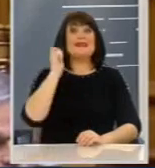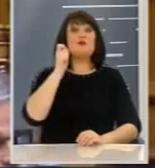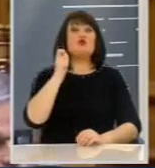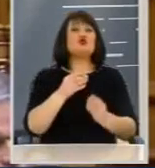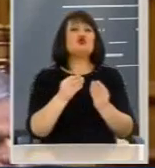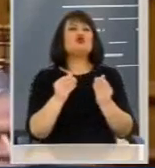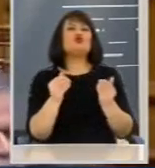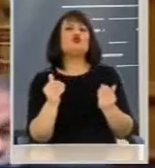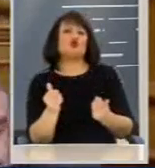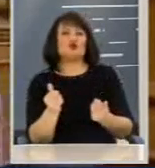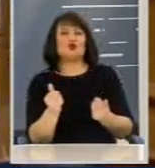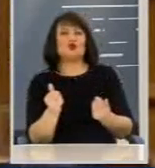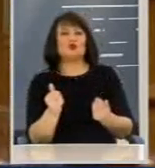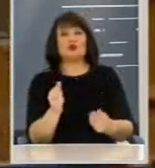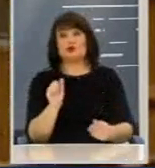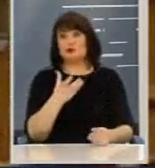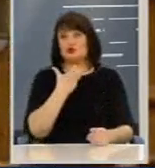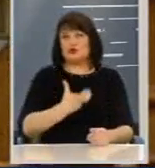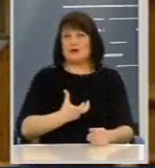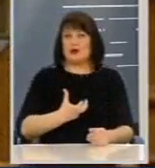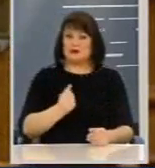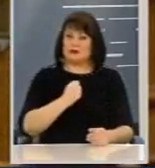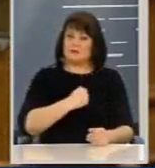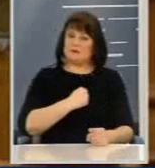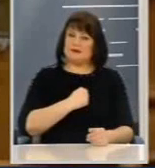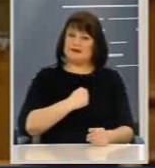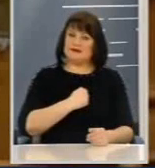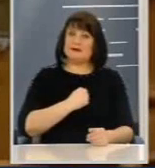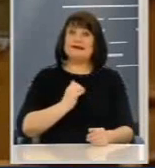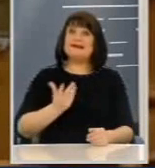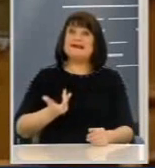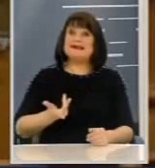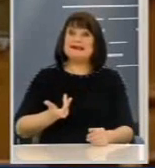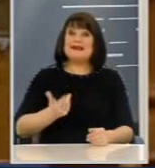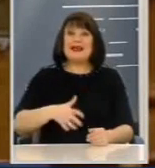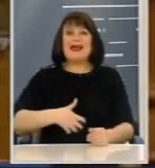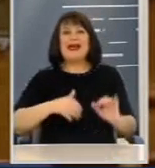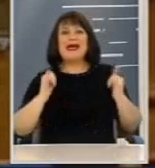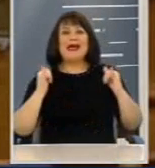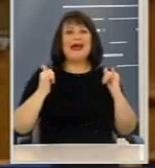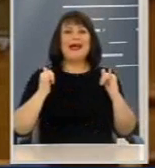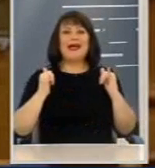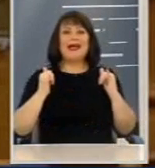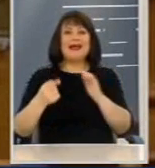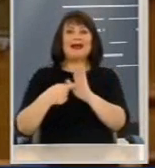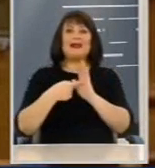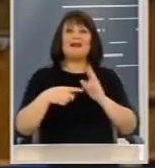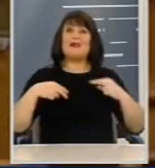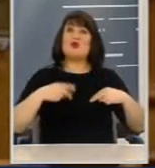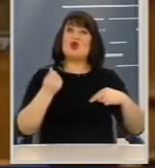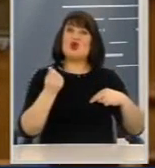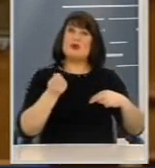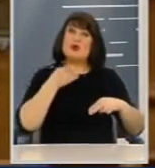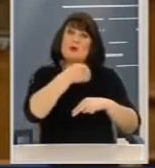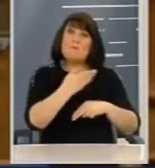σας εγκυρότητα και σοβαρότητα εξαντλείται στο να κάνετε αστιάκια για την παρουσία του Υπουργού των